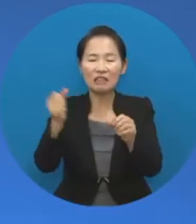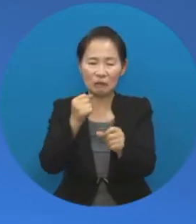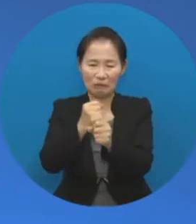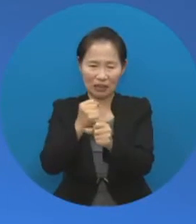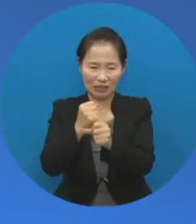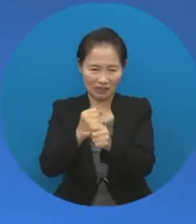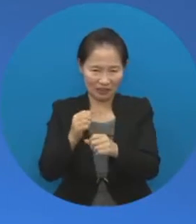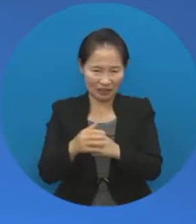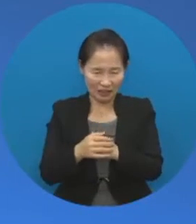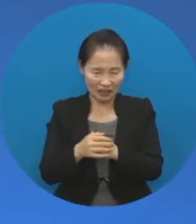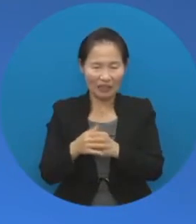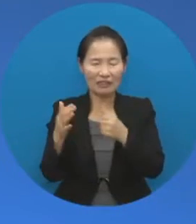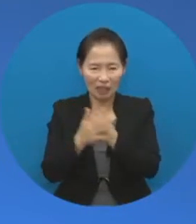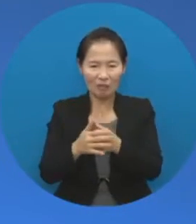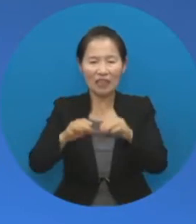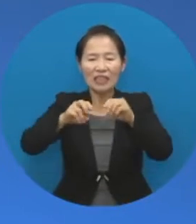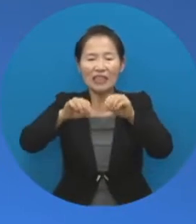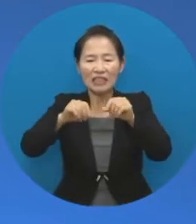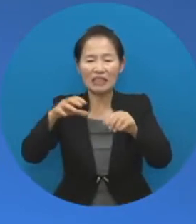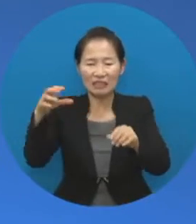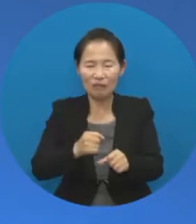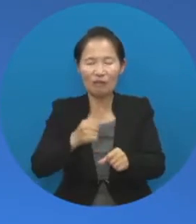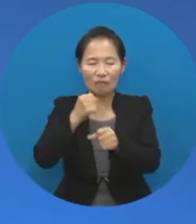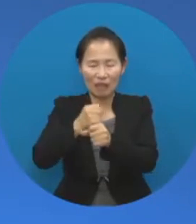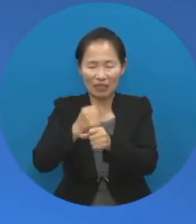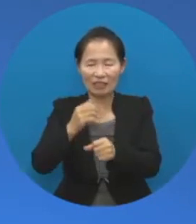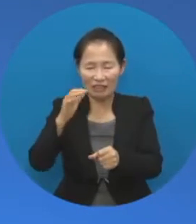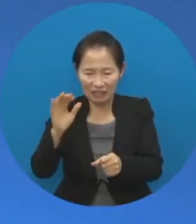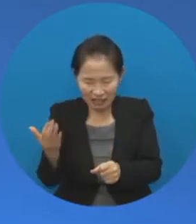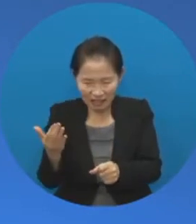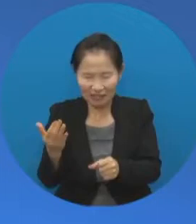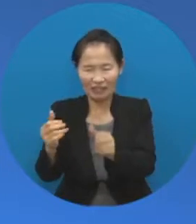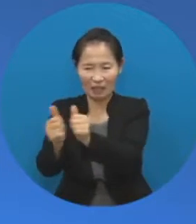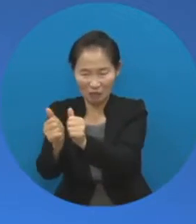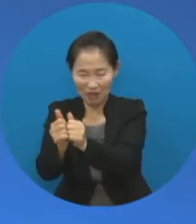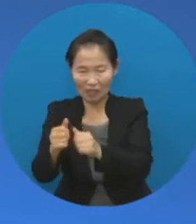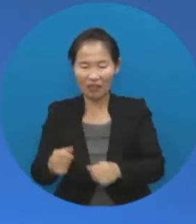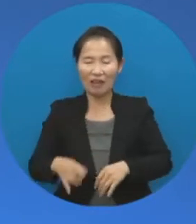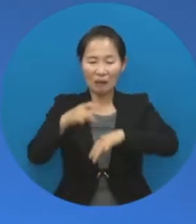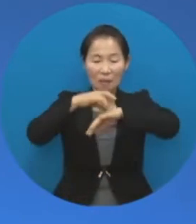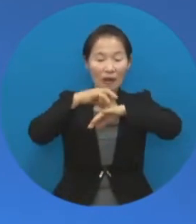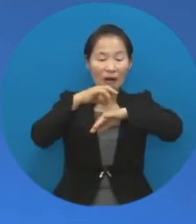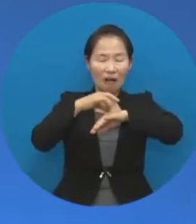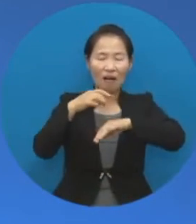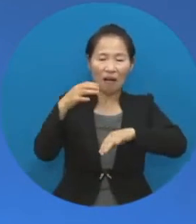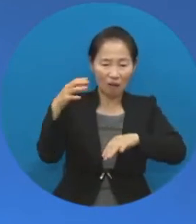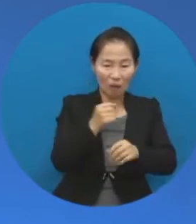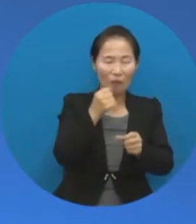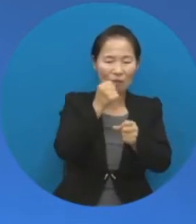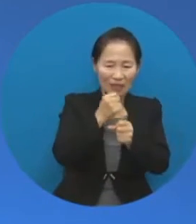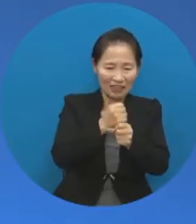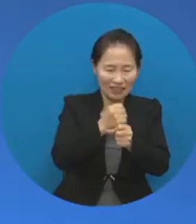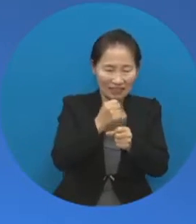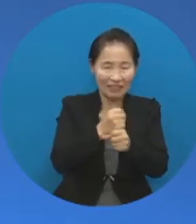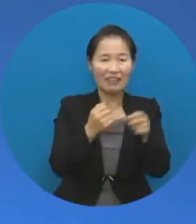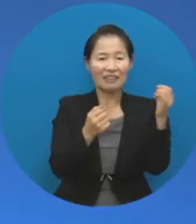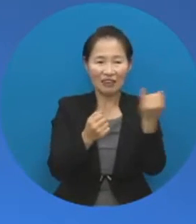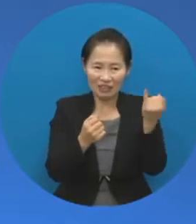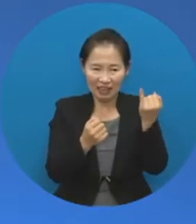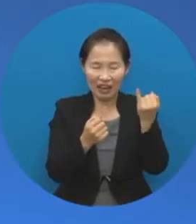흙으로 창조된 남자들이 어떻게 뼈로 창조된 그 화상 입은 그 얼굴 그대로 사랑할 수